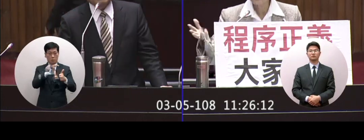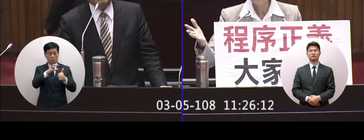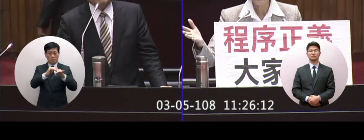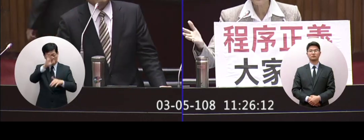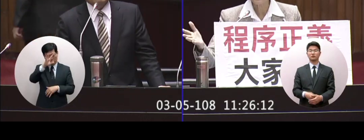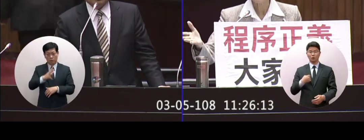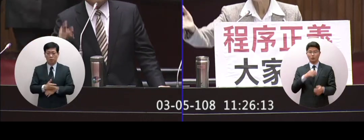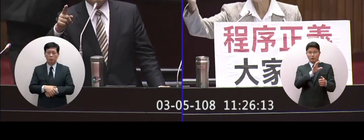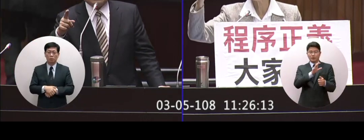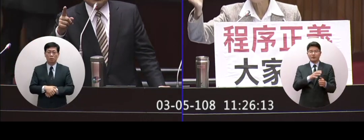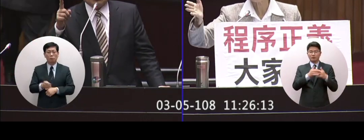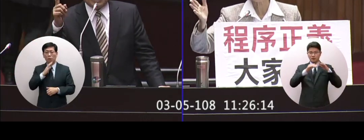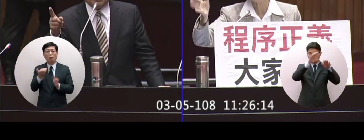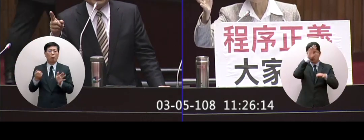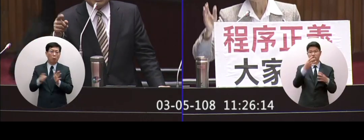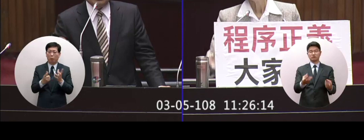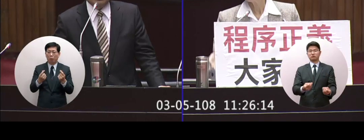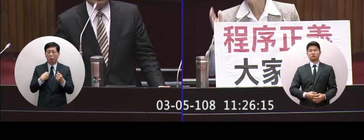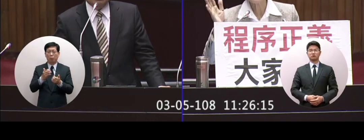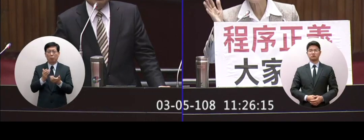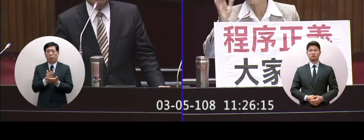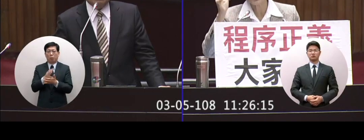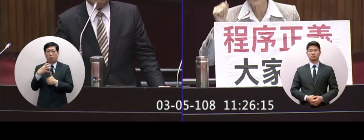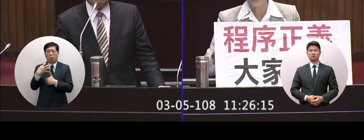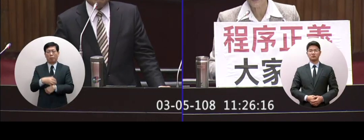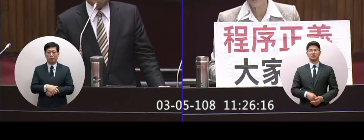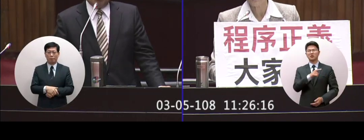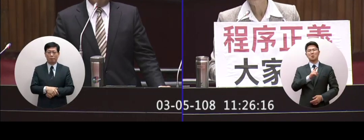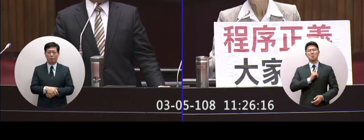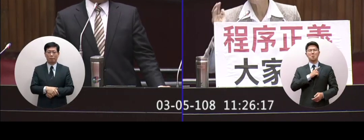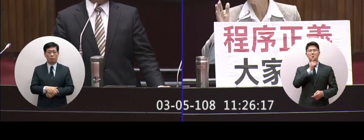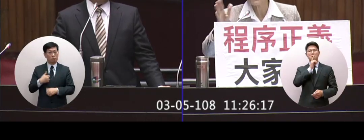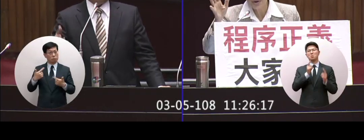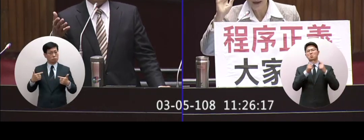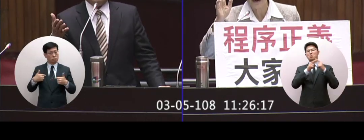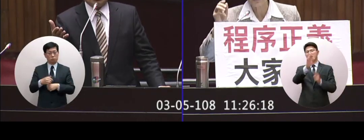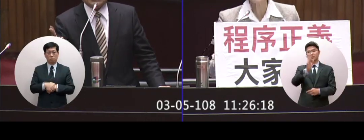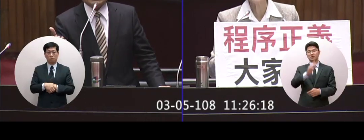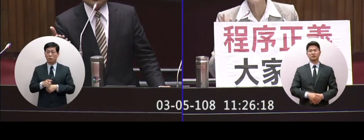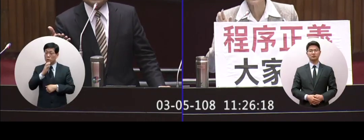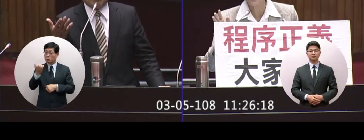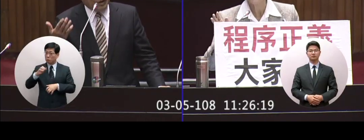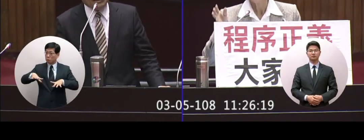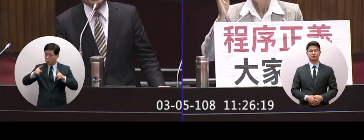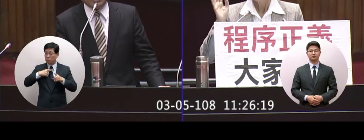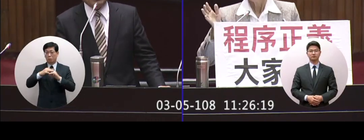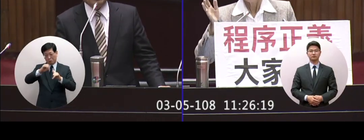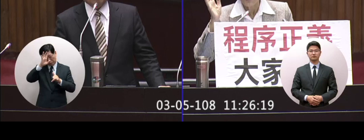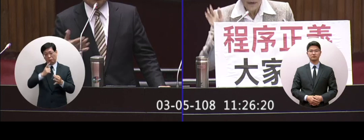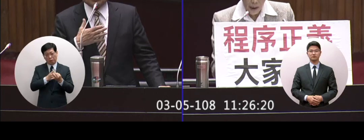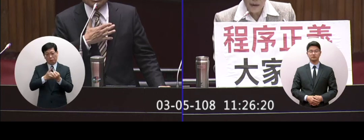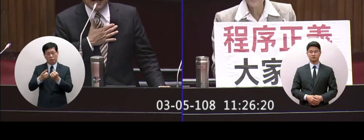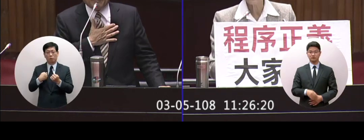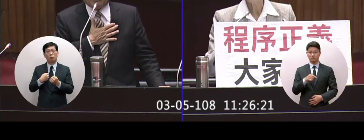党。 我没有骂民进党， 你从刚才都讲民进党。 你不用常常耍嘴皮啊！ 我不耍嘴皮， 我不希望 你从刚才都讲民进党。